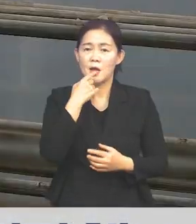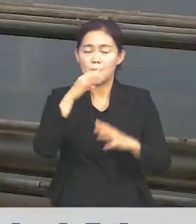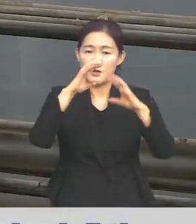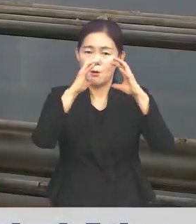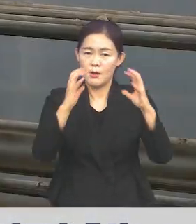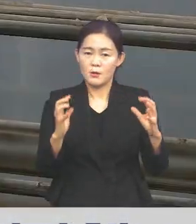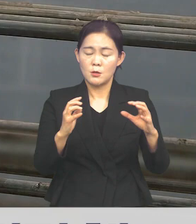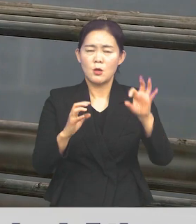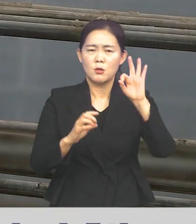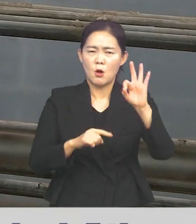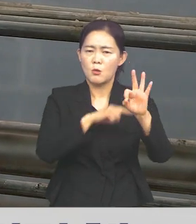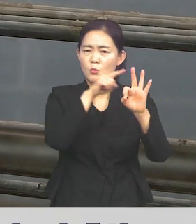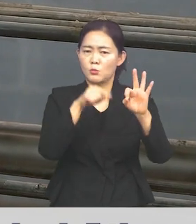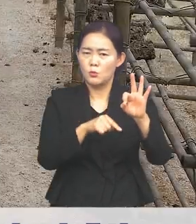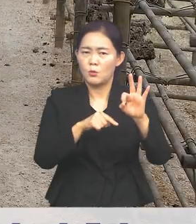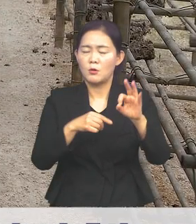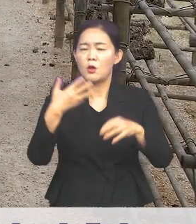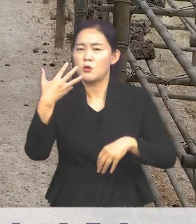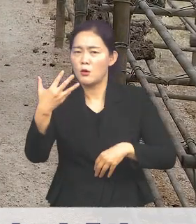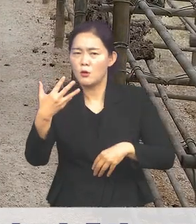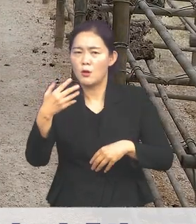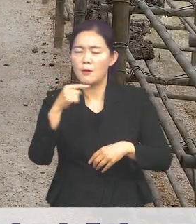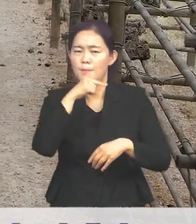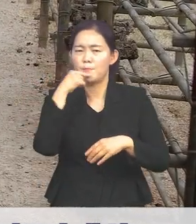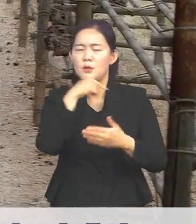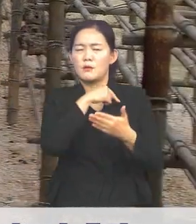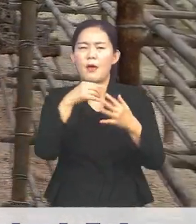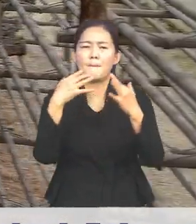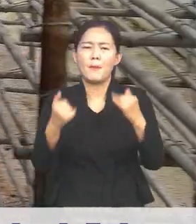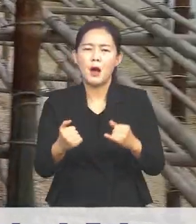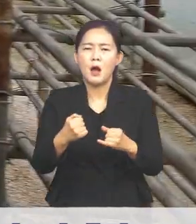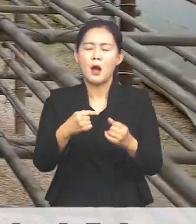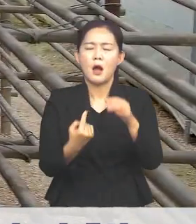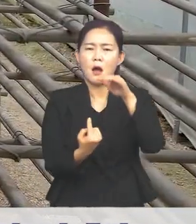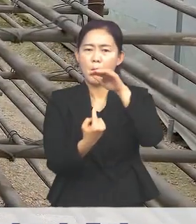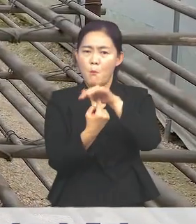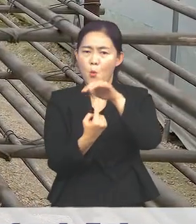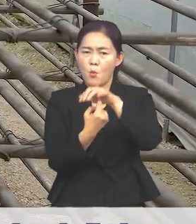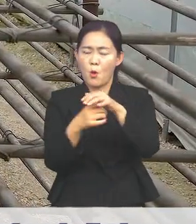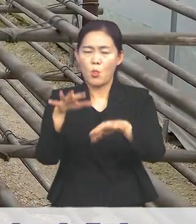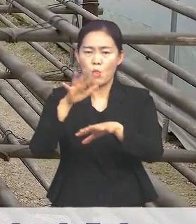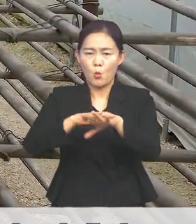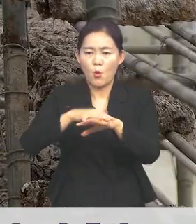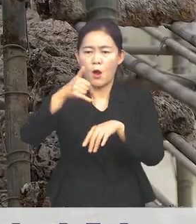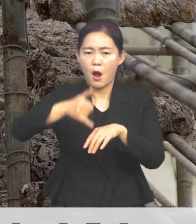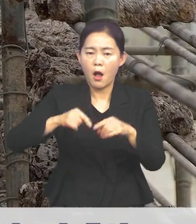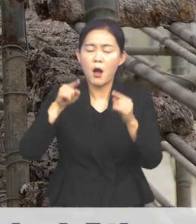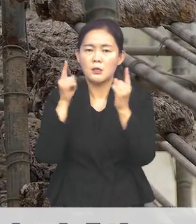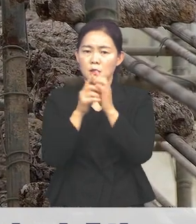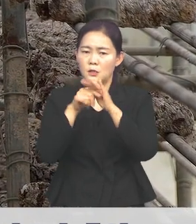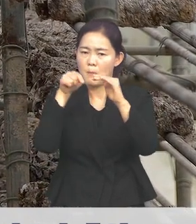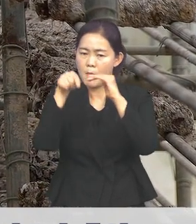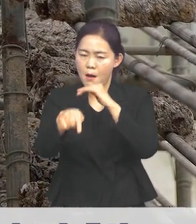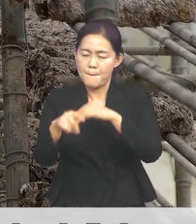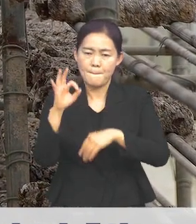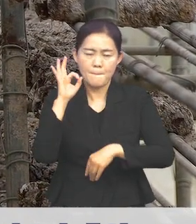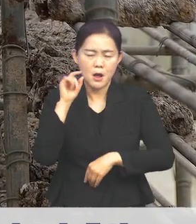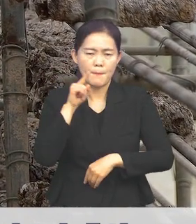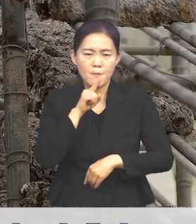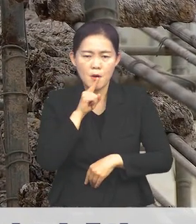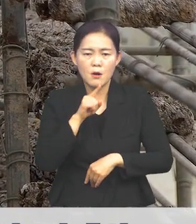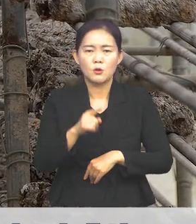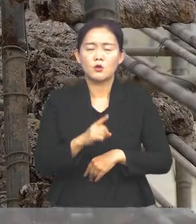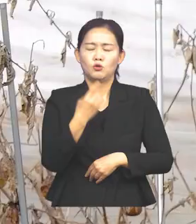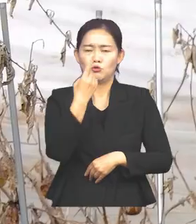비닐하우스 10동 중 8동, 약 1160평이 폭설 피해를 입은 이동읍 버섯 재배 농가를 방문해 피해 복구를 위한 시의 지원이